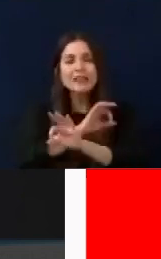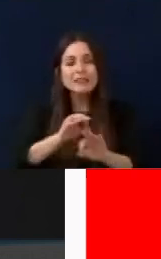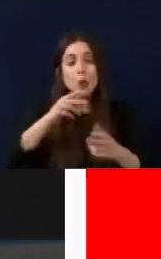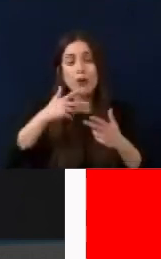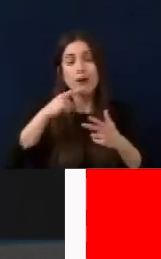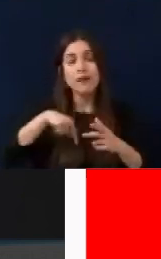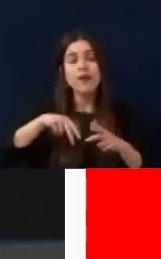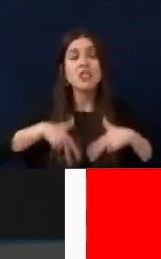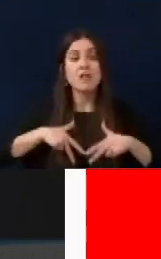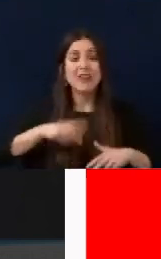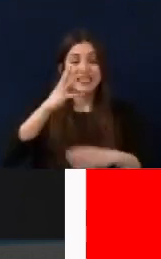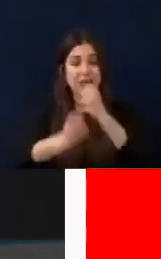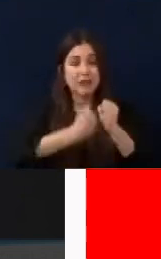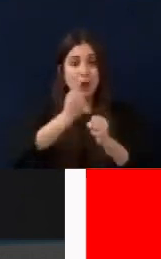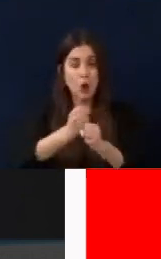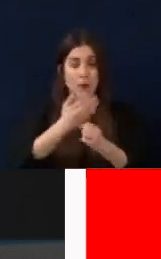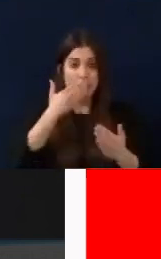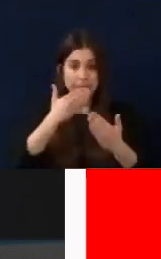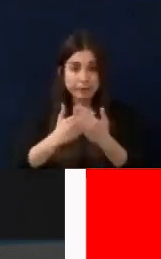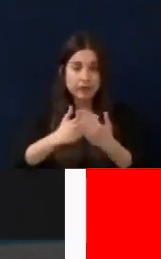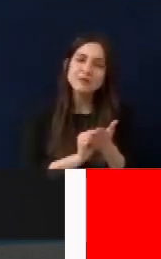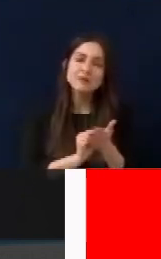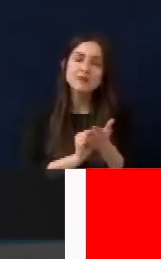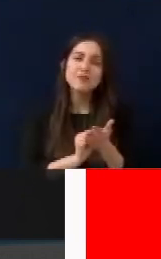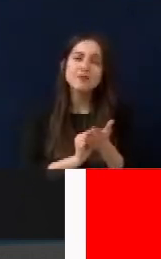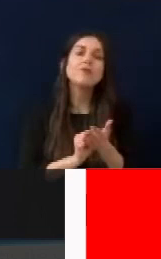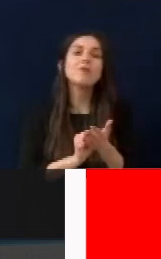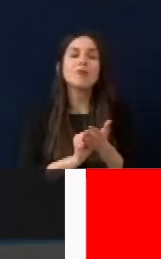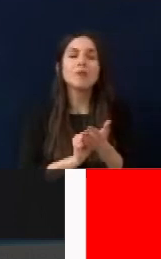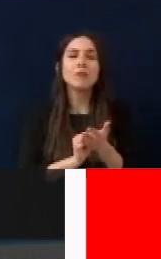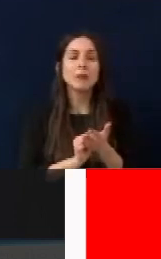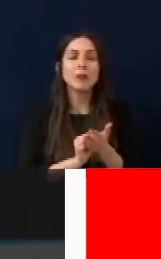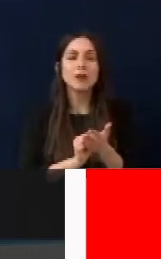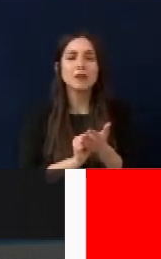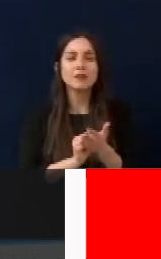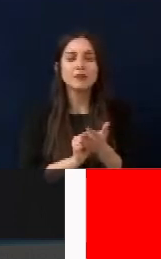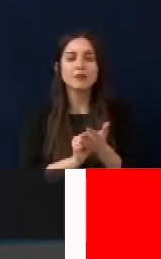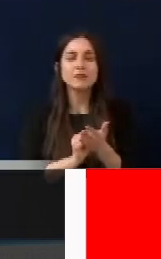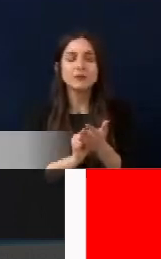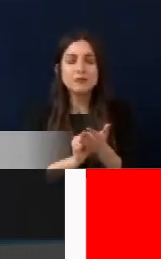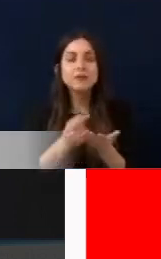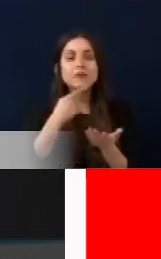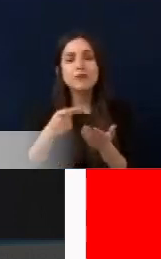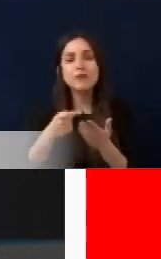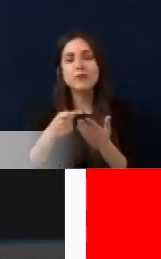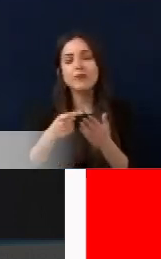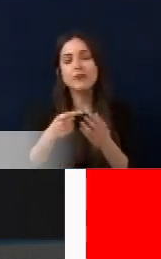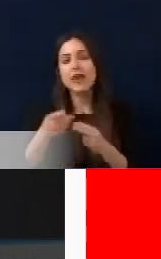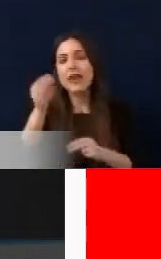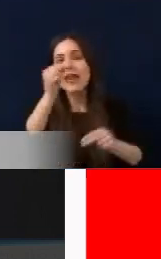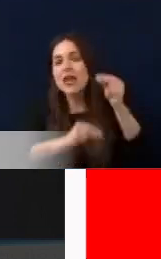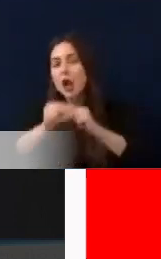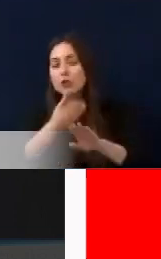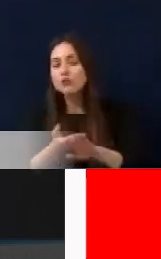θα γίνουν την Άνοιξη, που πρακτικά θα έχουμε εξαντλήσει την τετραετία. Πρακτικά, το αν θα γίνουν λίγο νωρίτερα ή